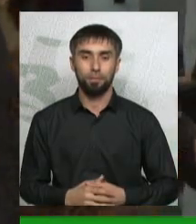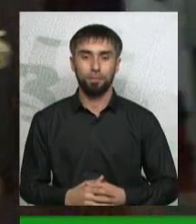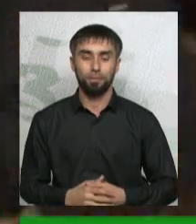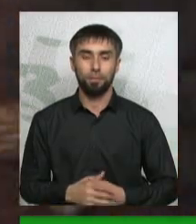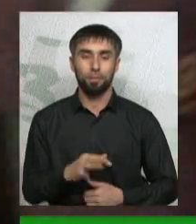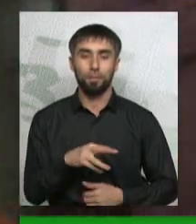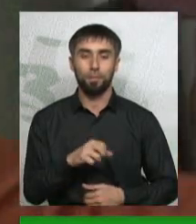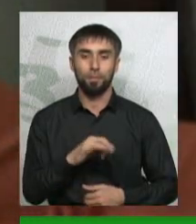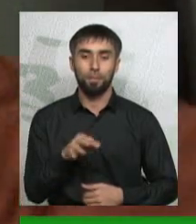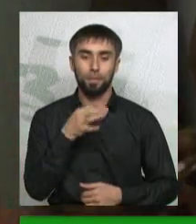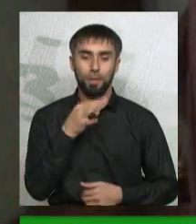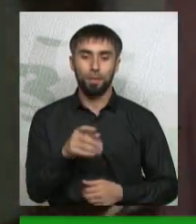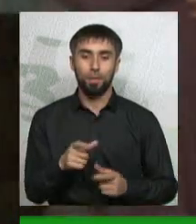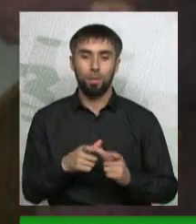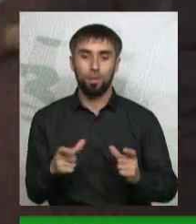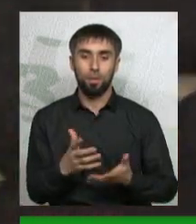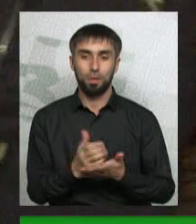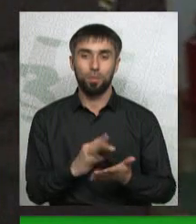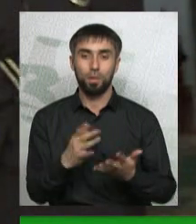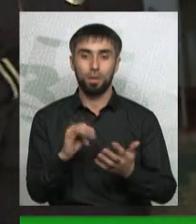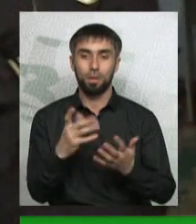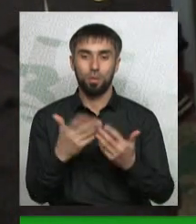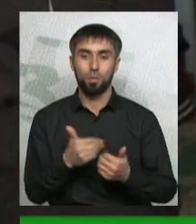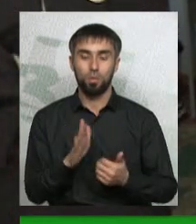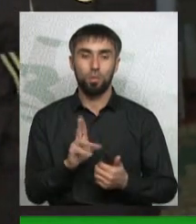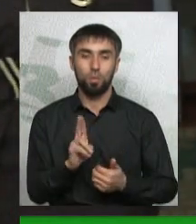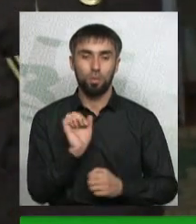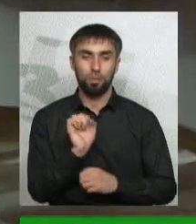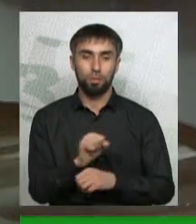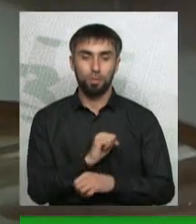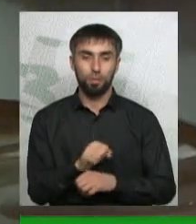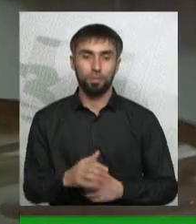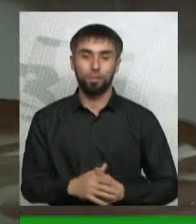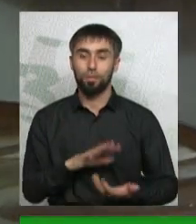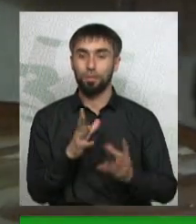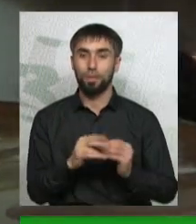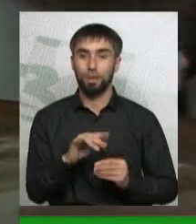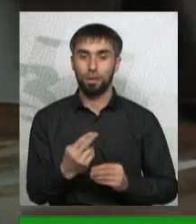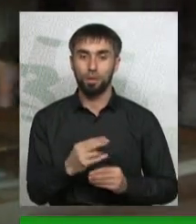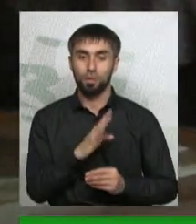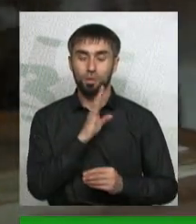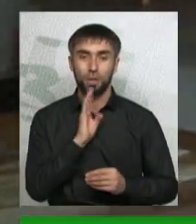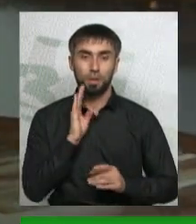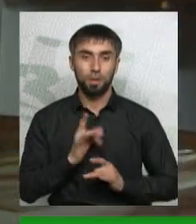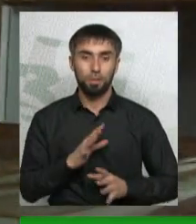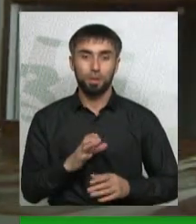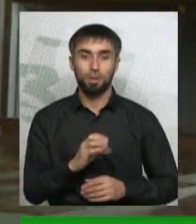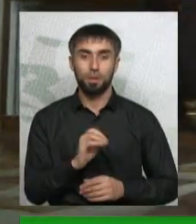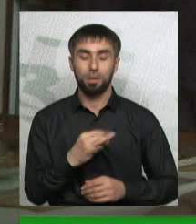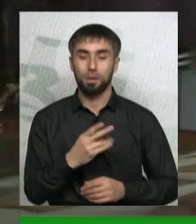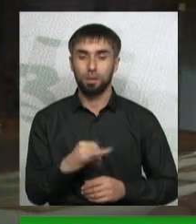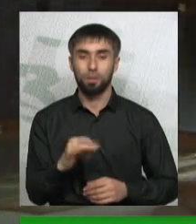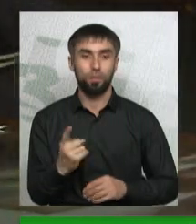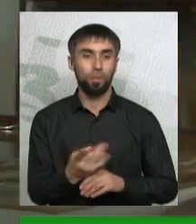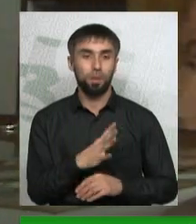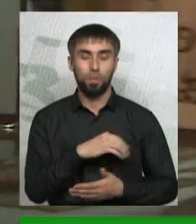Молодец. Так, держи, карточки сохраняйте. По их количеству будет определяться победитель. Общенациональный женский праздник Сесарицей впервые